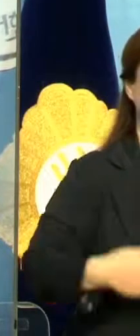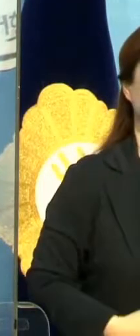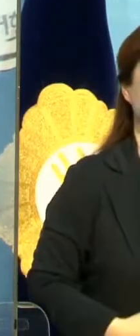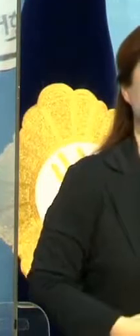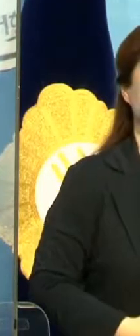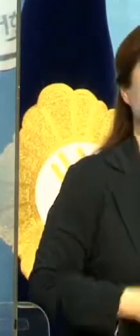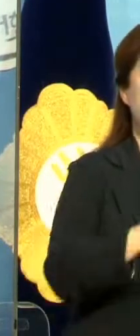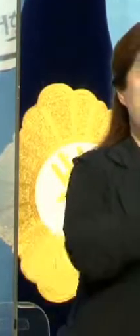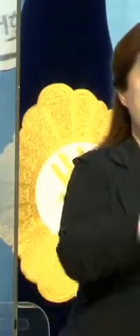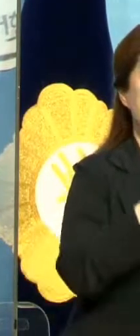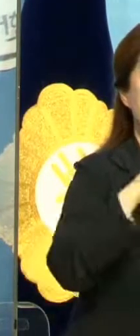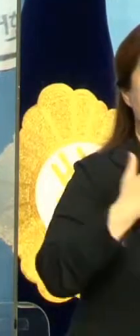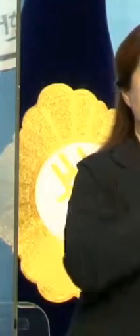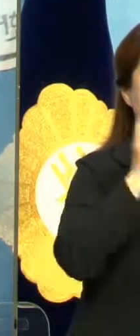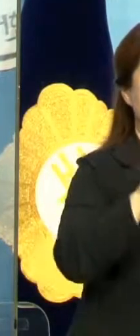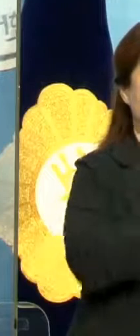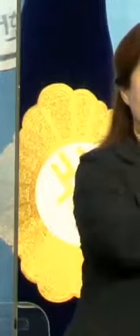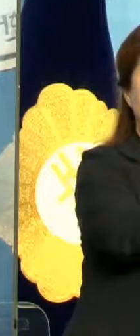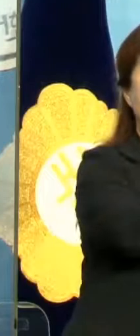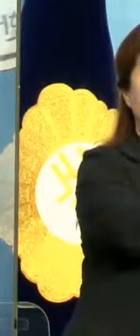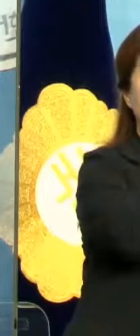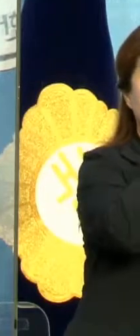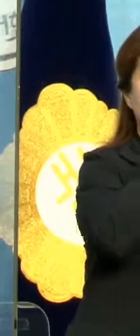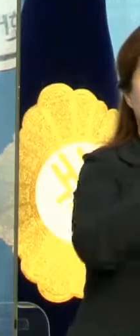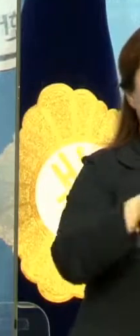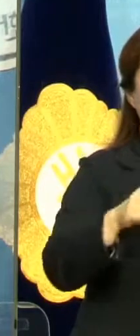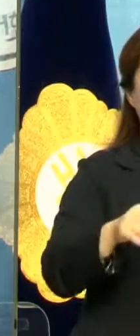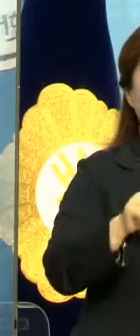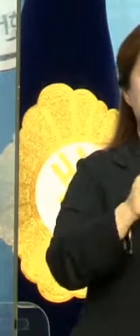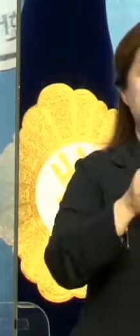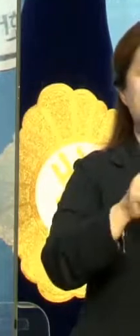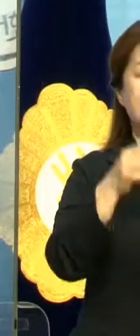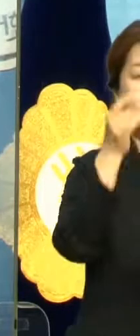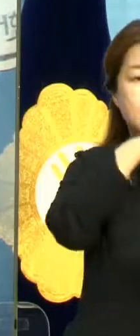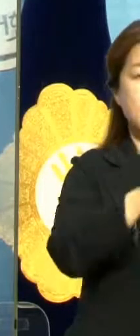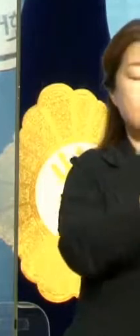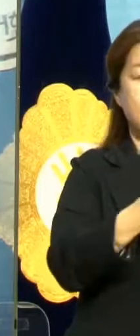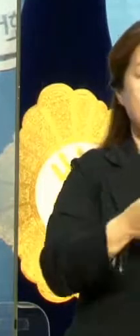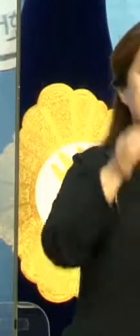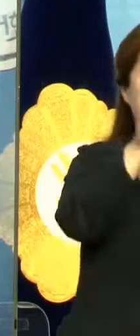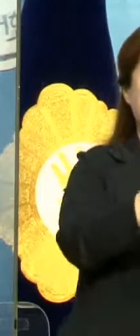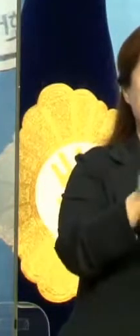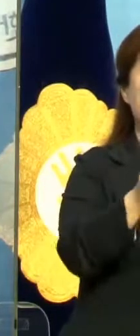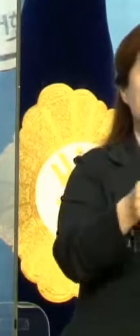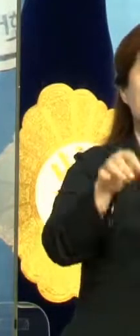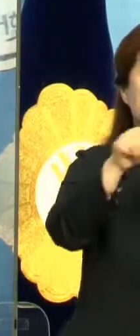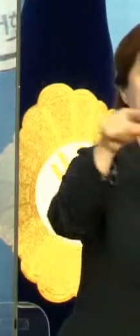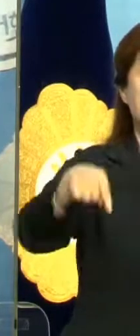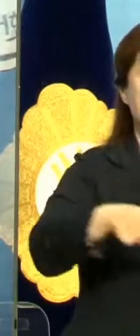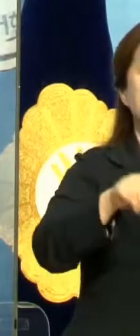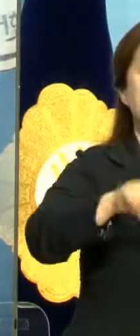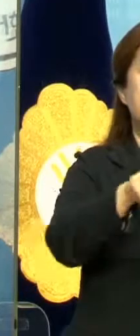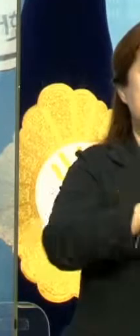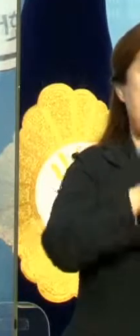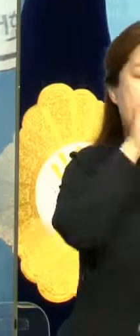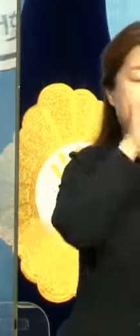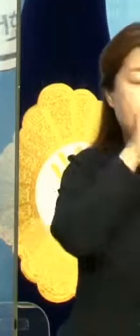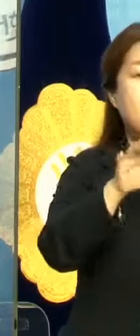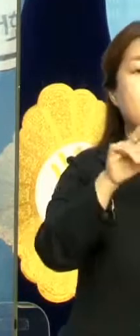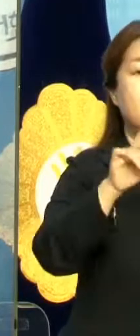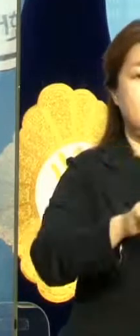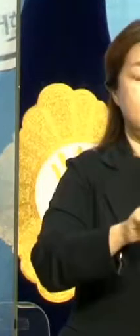건설사를 운영하고 있고 백지 신 탁한 주식이 팔리지도 않은 박덕흠 우연을 국제 관례상